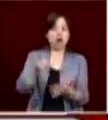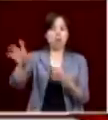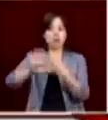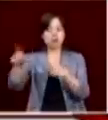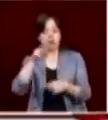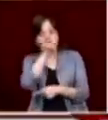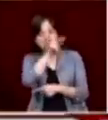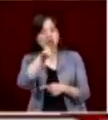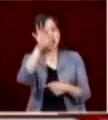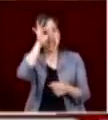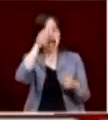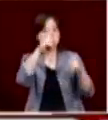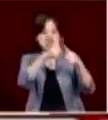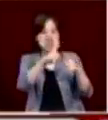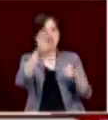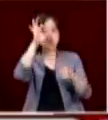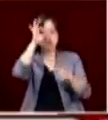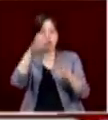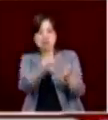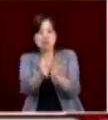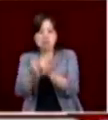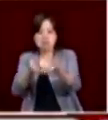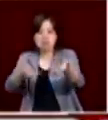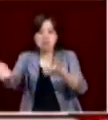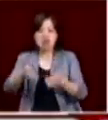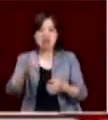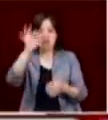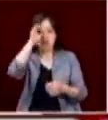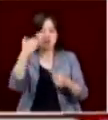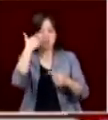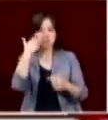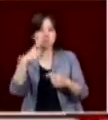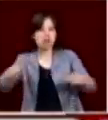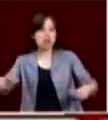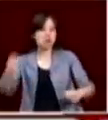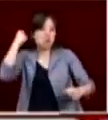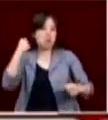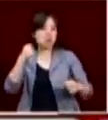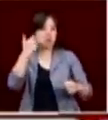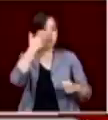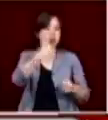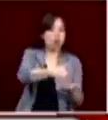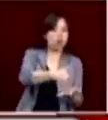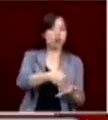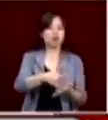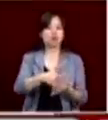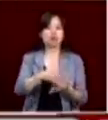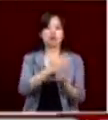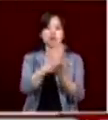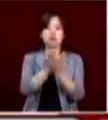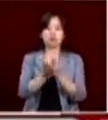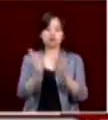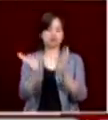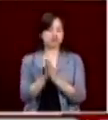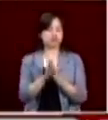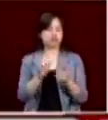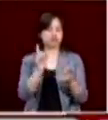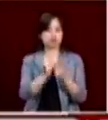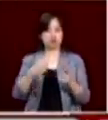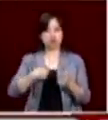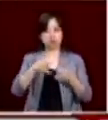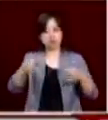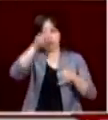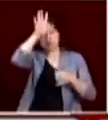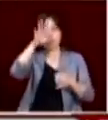哦，看人啊，看派系啦，还是看巷口有迄个发言权啊？这安尼拢总是对咱党一